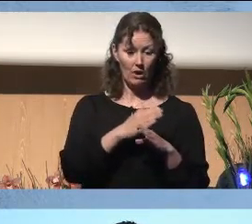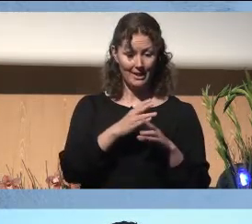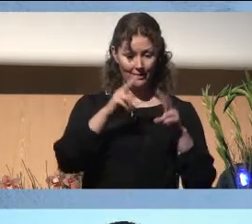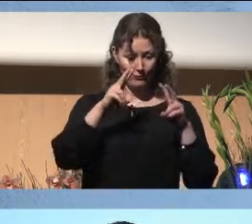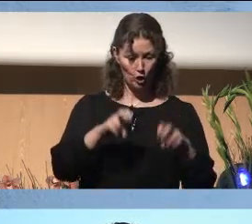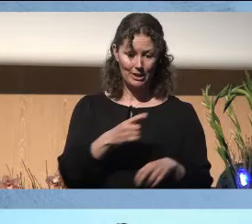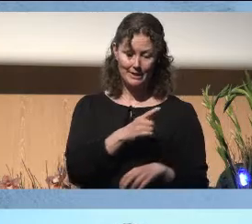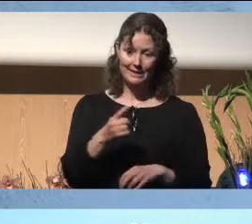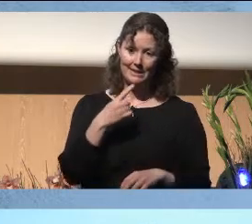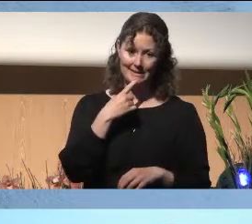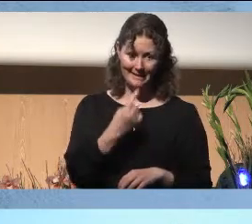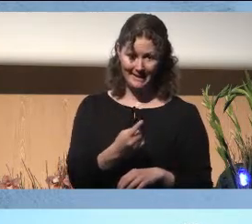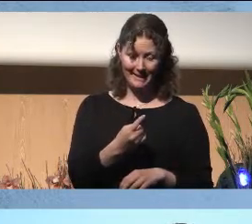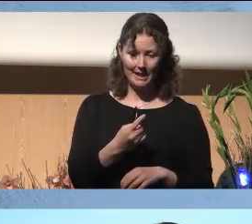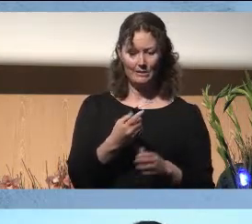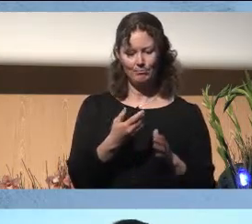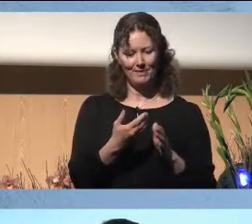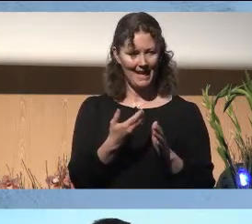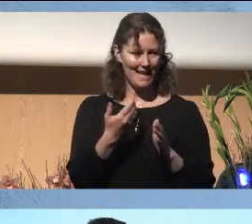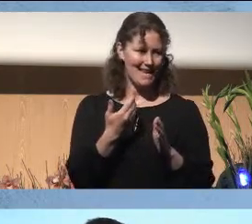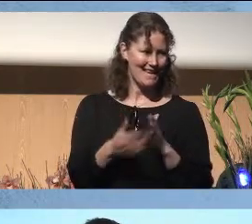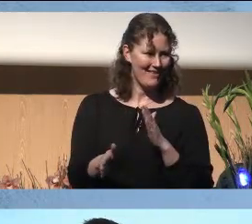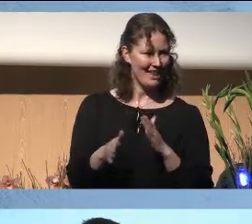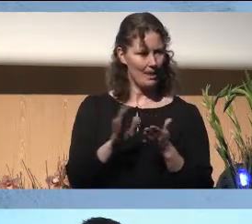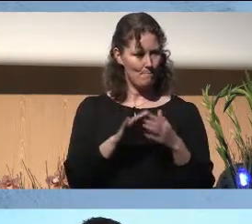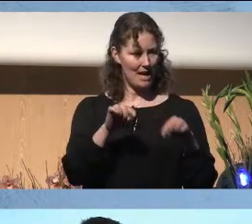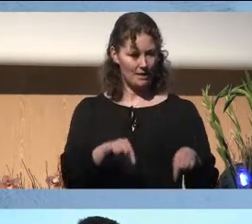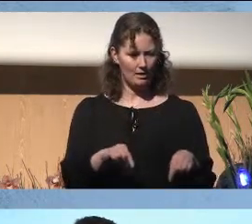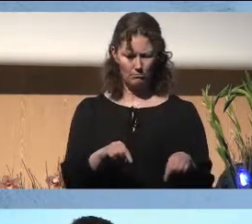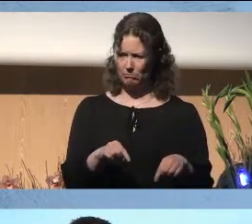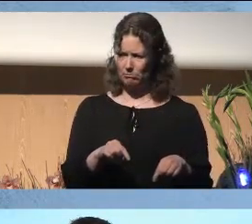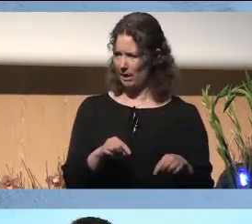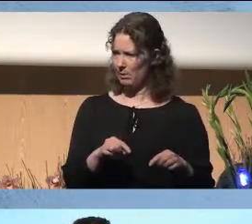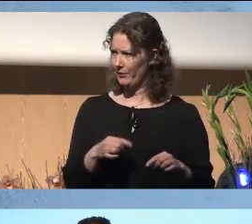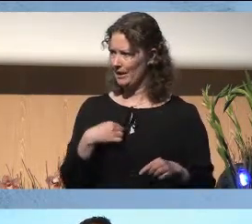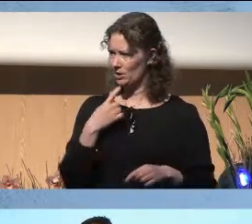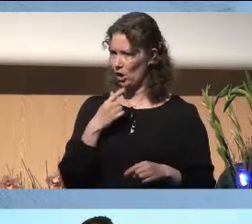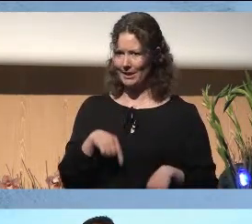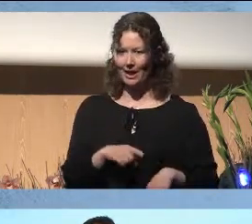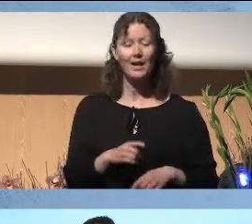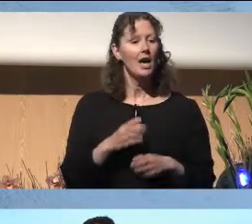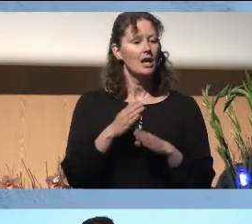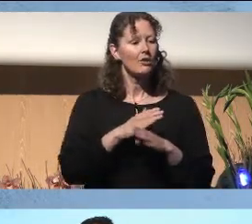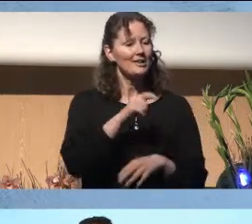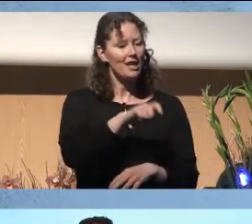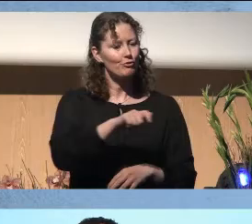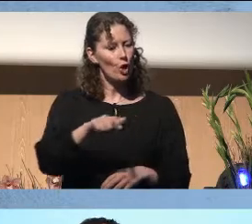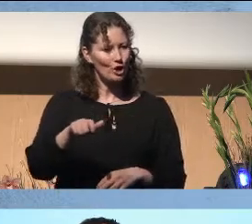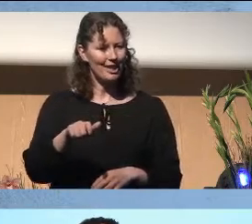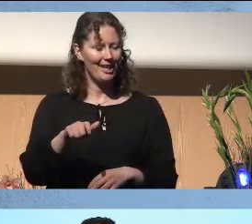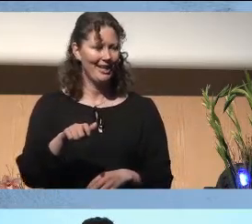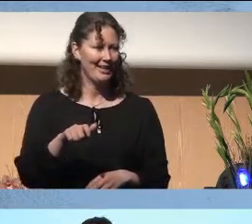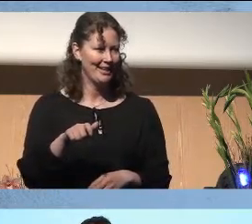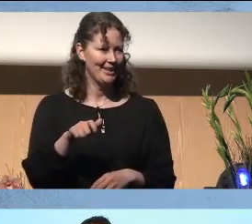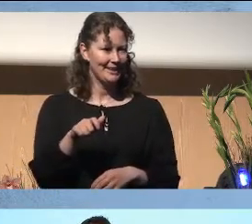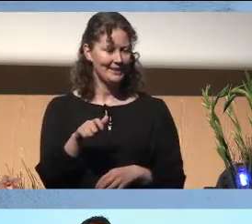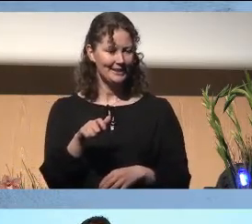Kvalitetsforskarna säger, fick ni med det? Men så sa jag väl inte. Kvalitetsforskarna, ursäkta